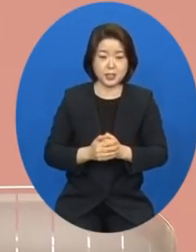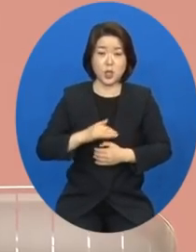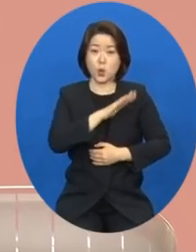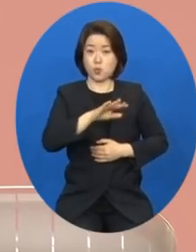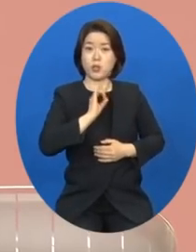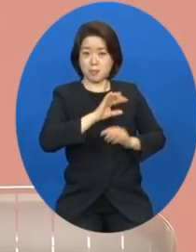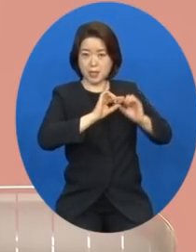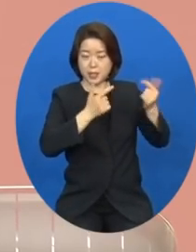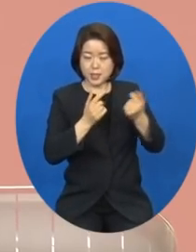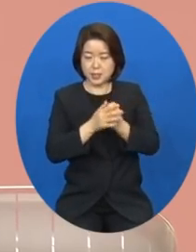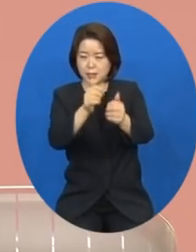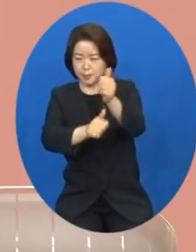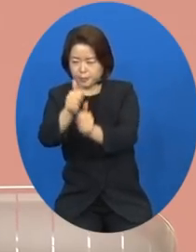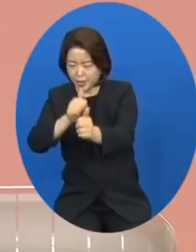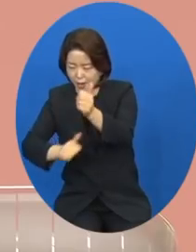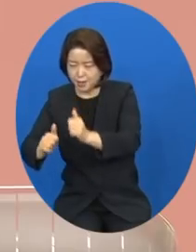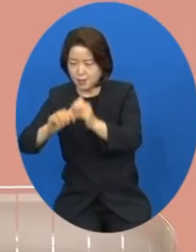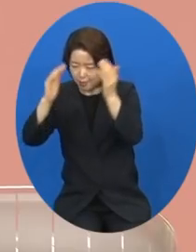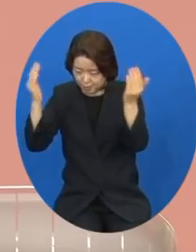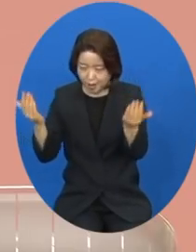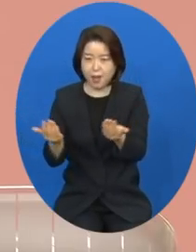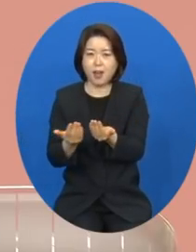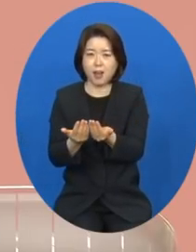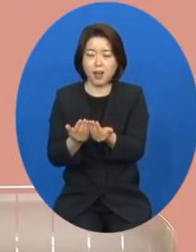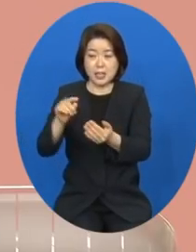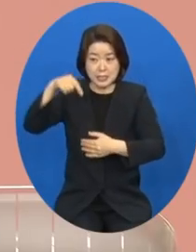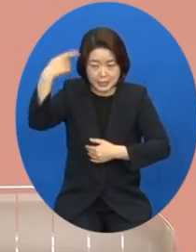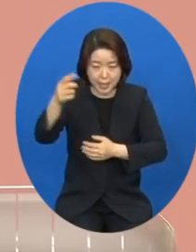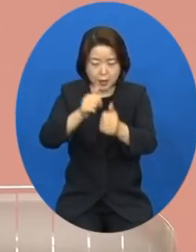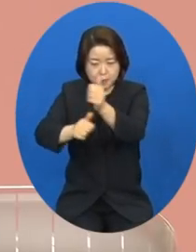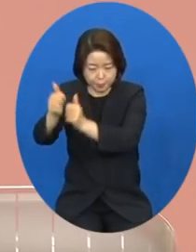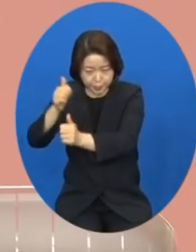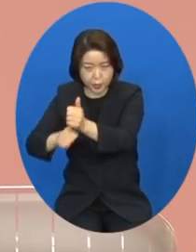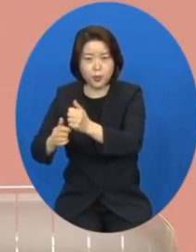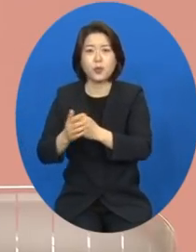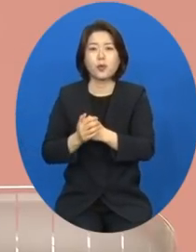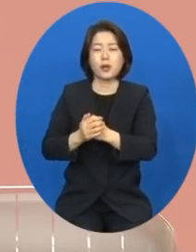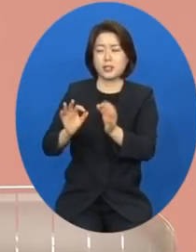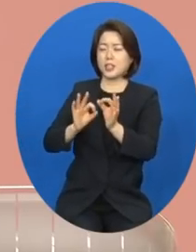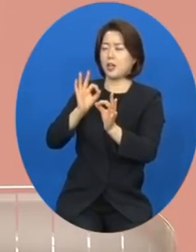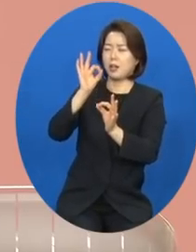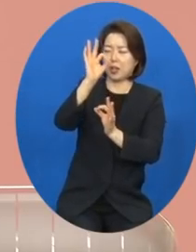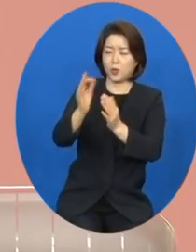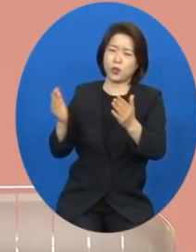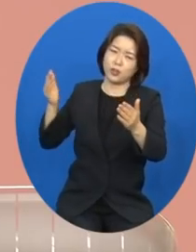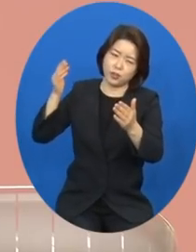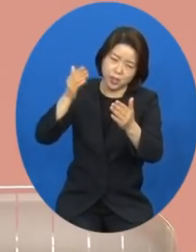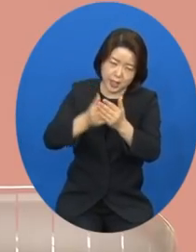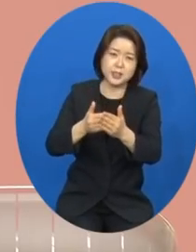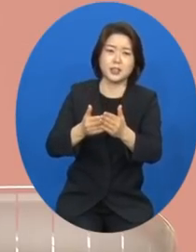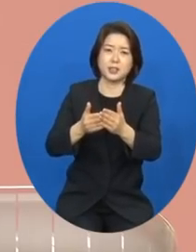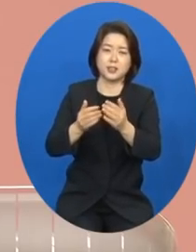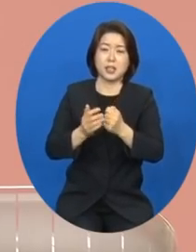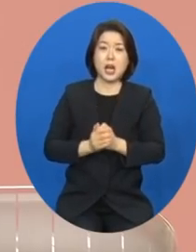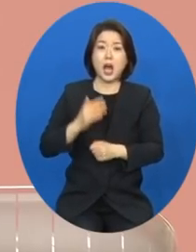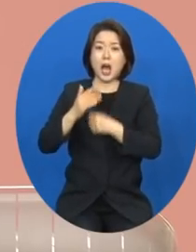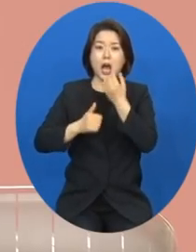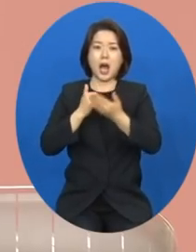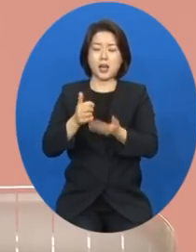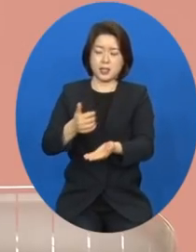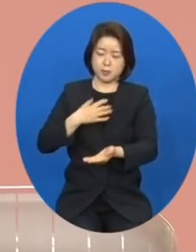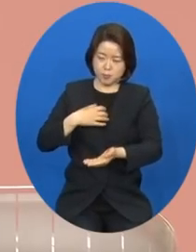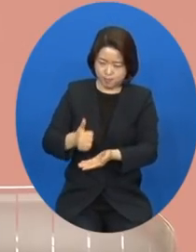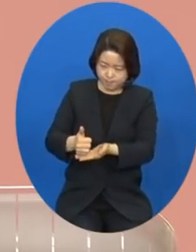아니고 우리 자녀 세대들도 그다음 자녀 세대들도 영원토록 하나님을 경외